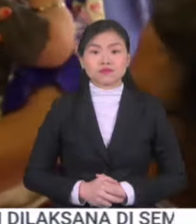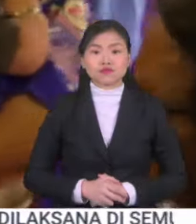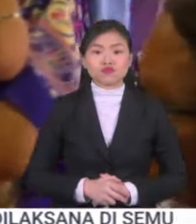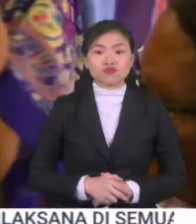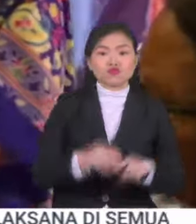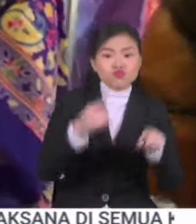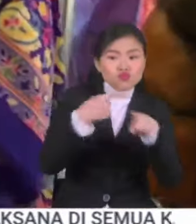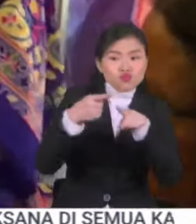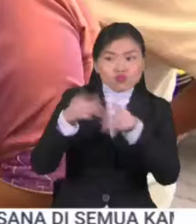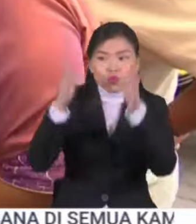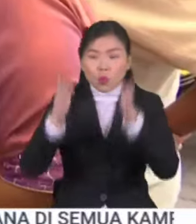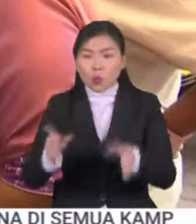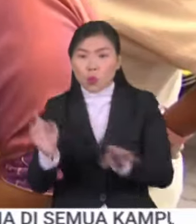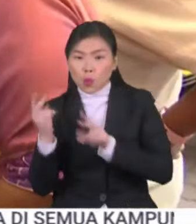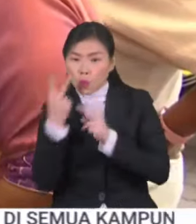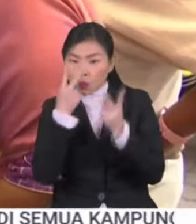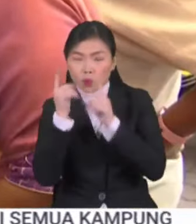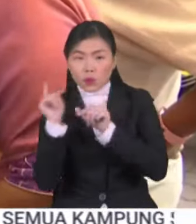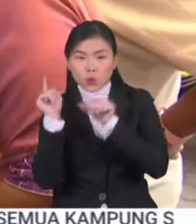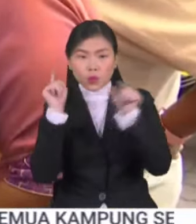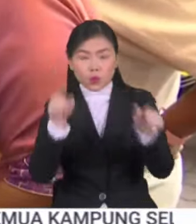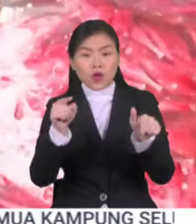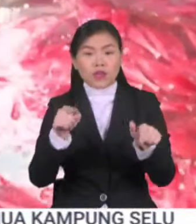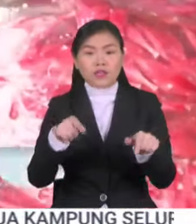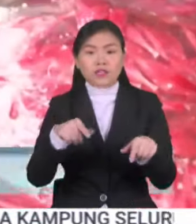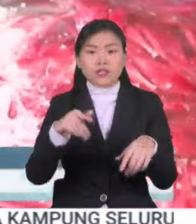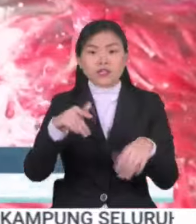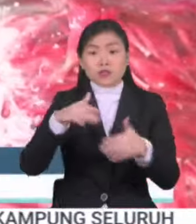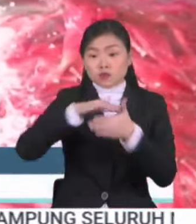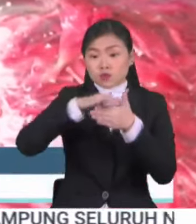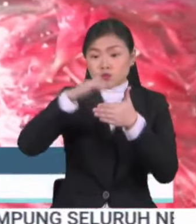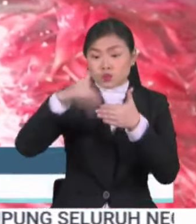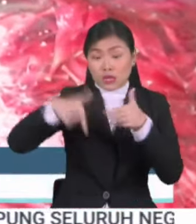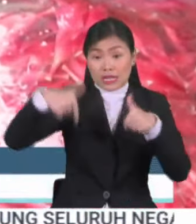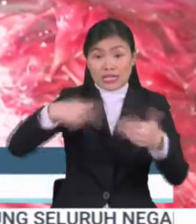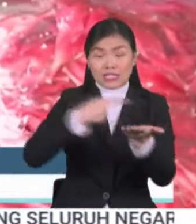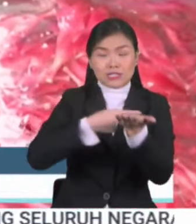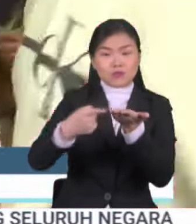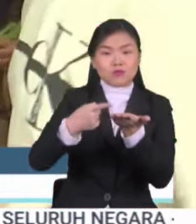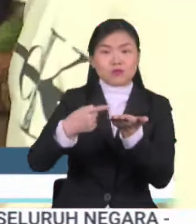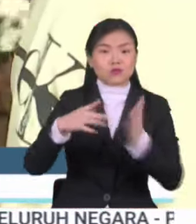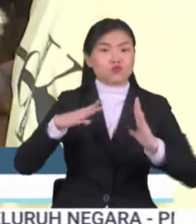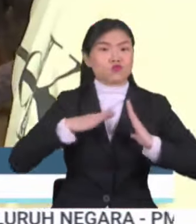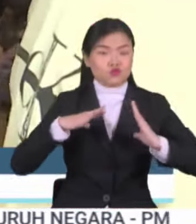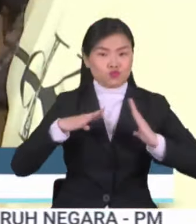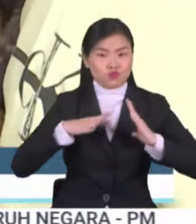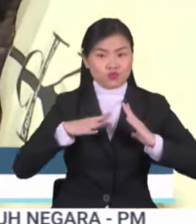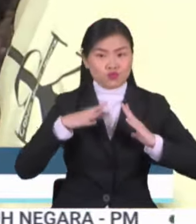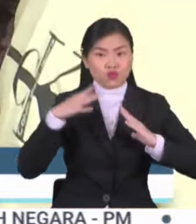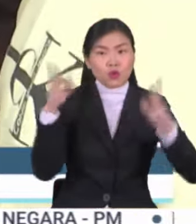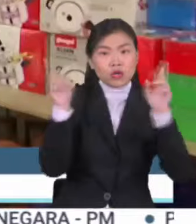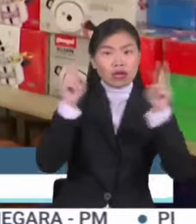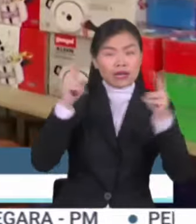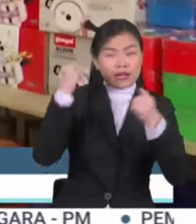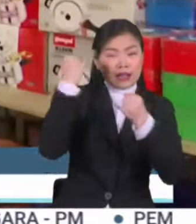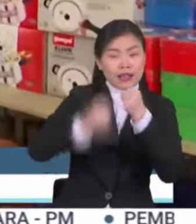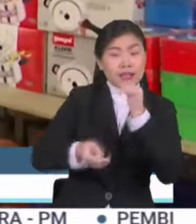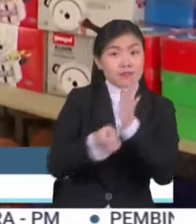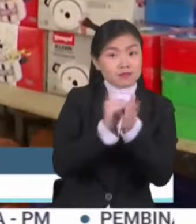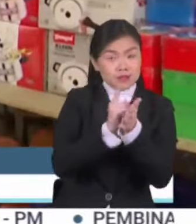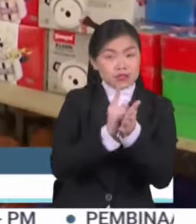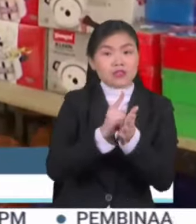Rata-rata pengunjung mengambil kesempatan cuti hujung minggu hari ini untuk melakukan persiapan akhir dengan membeli